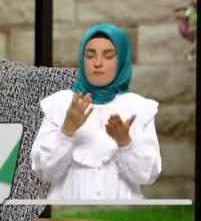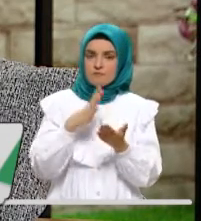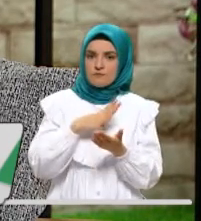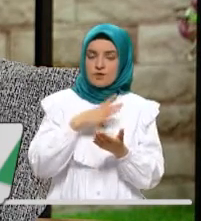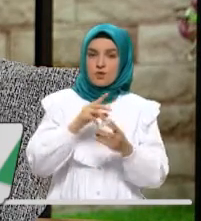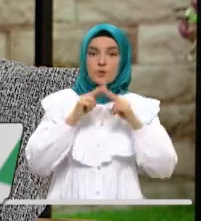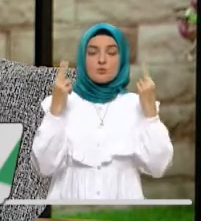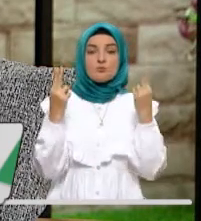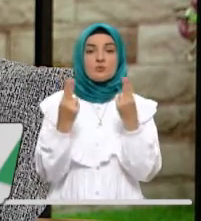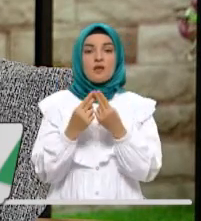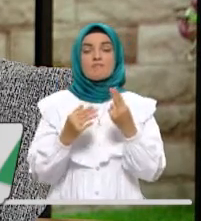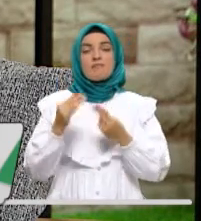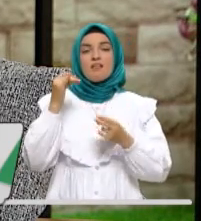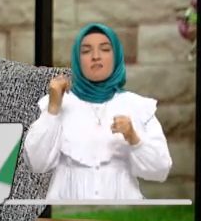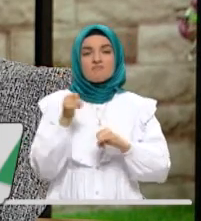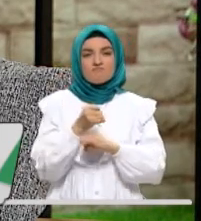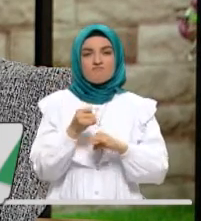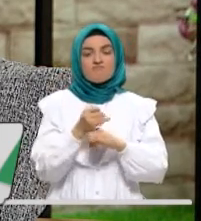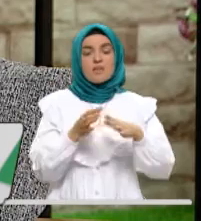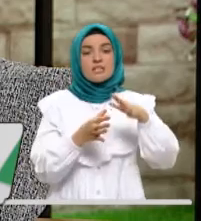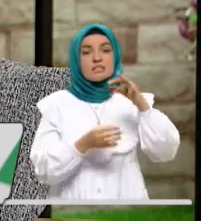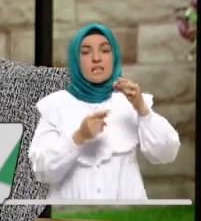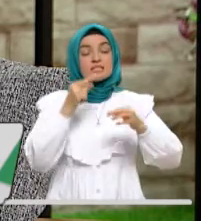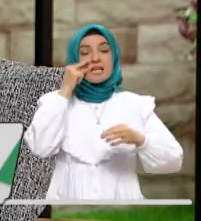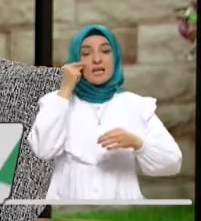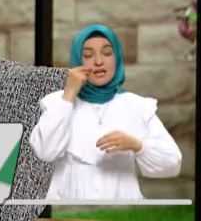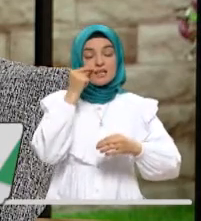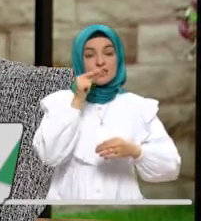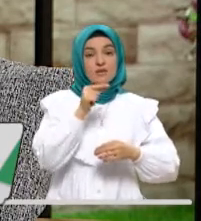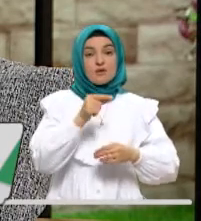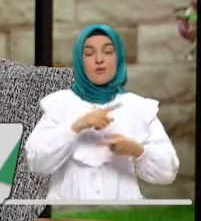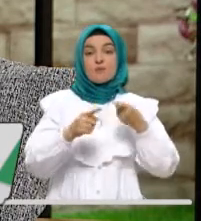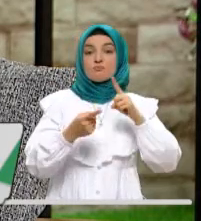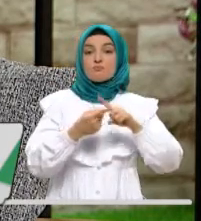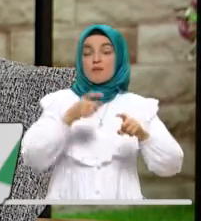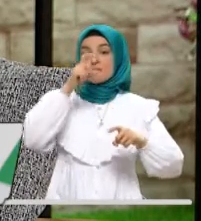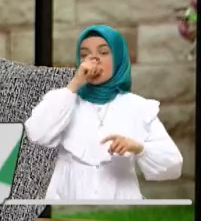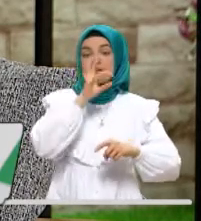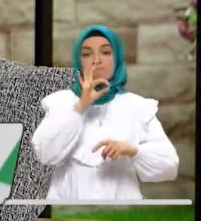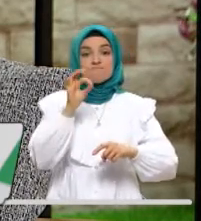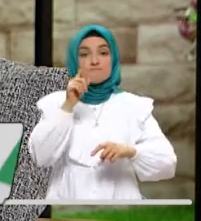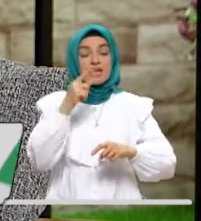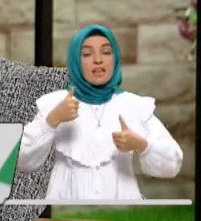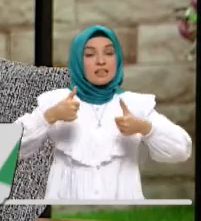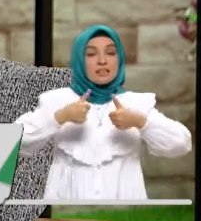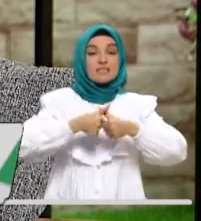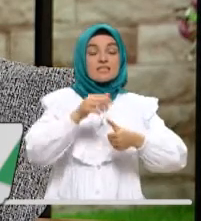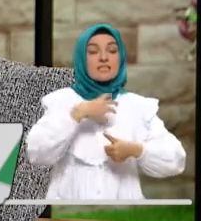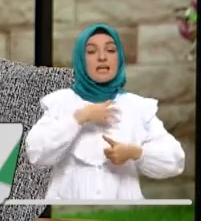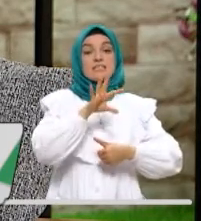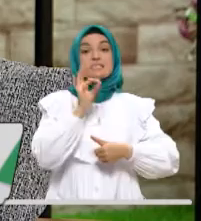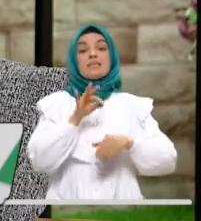Dünyanın en zavallı insan erkekleri Osmanlı padişahları hiçbiri kendi eşini kendisi seçemedi. Çünkü annesi